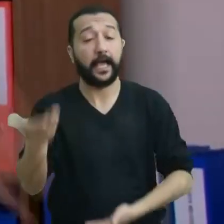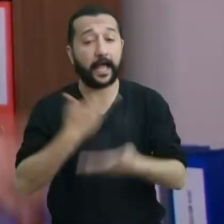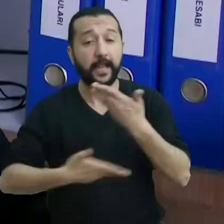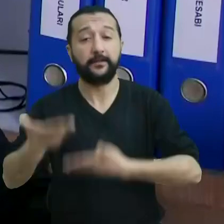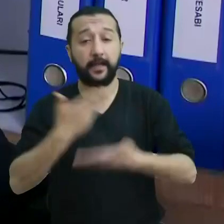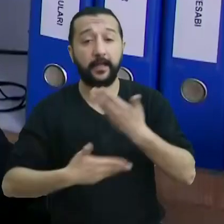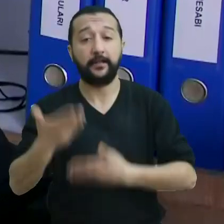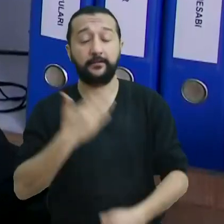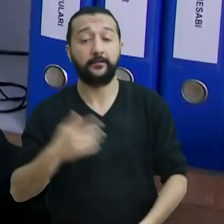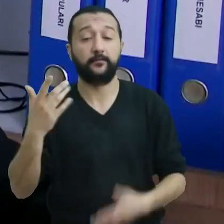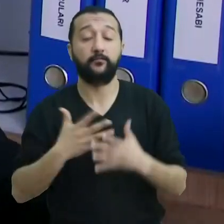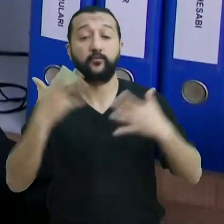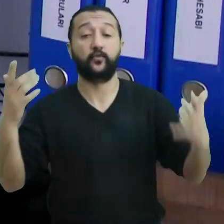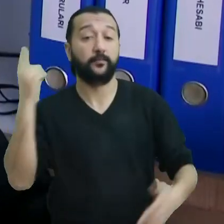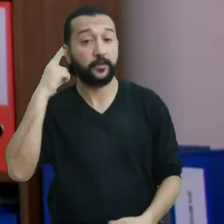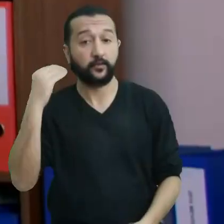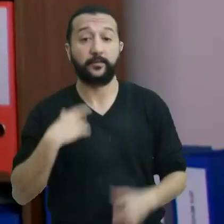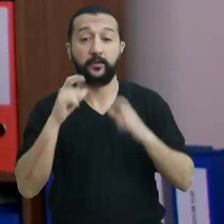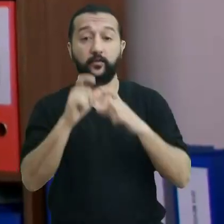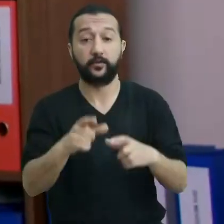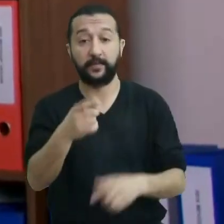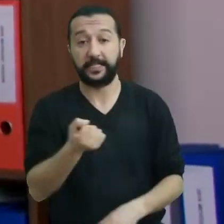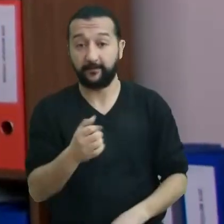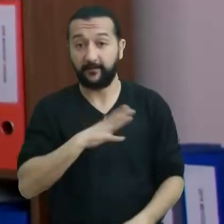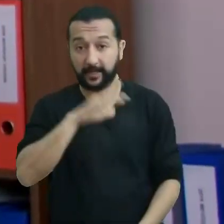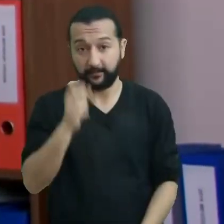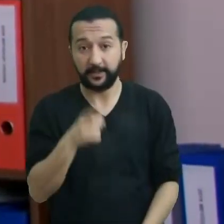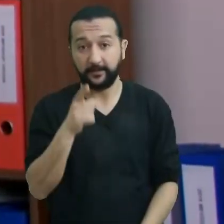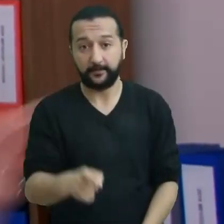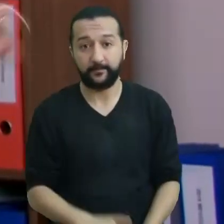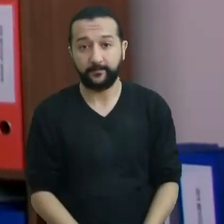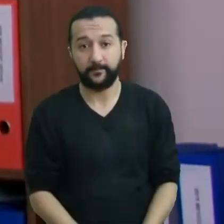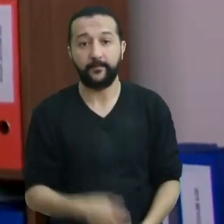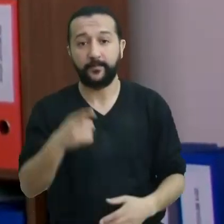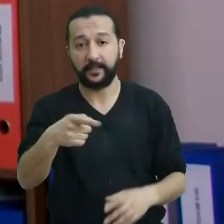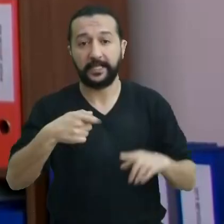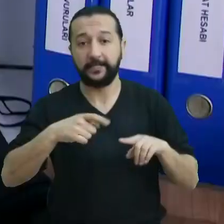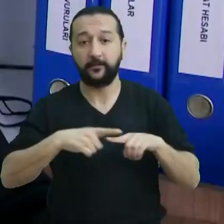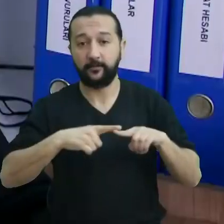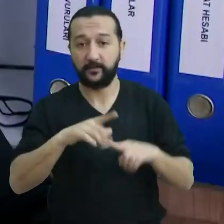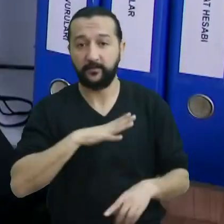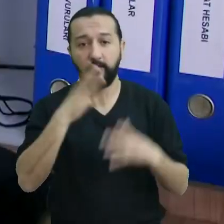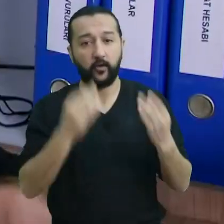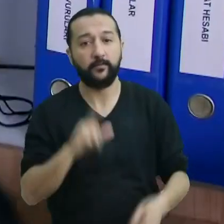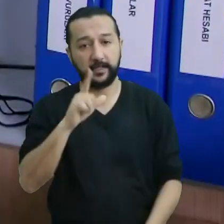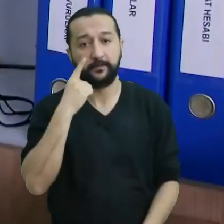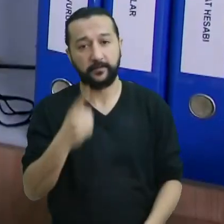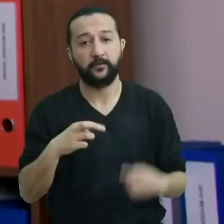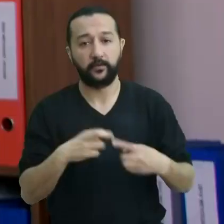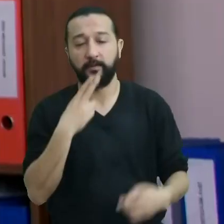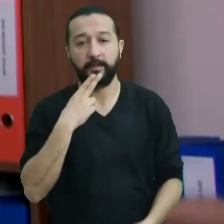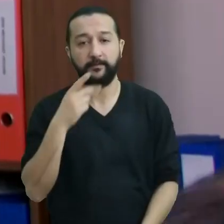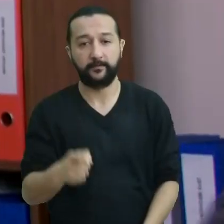anlata anlata bitiremiyor. O yüzden ben de bir soru soracağım. Bakalım çekmecenizde var mı? Tırnak törpüsü var mı? Olması lazım Rüya